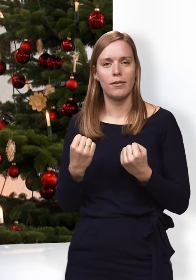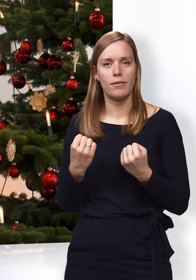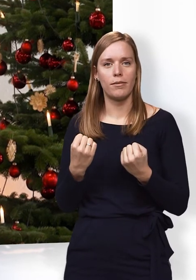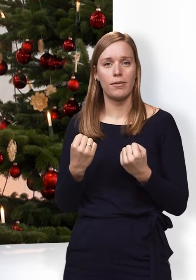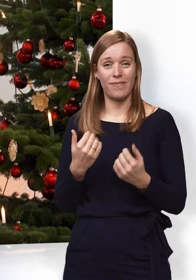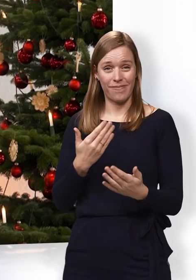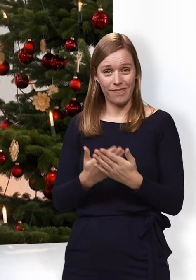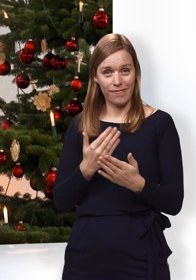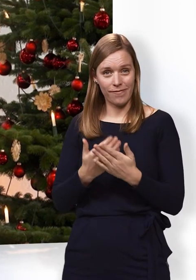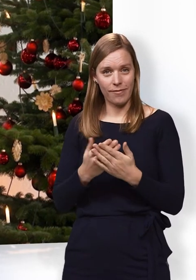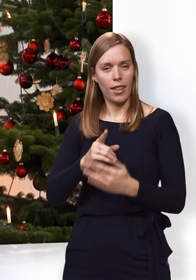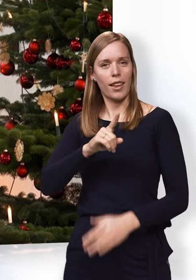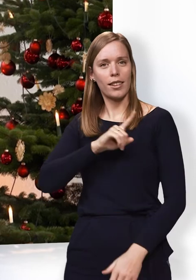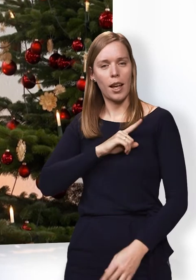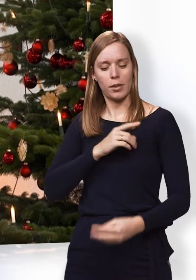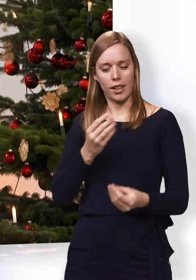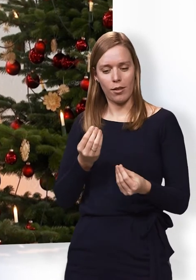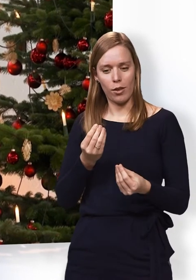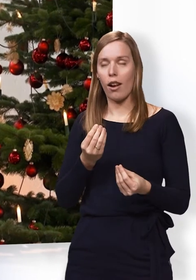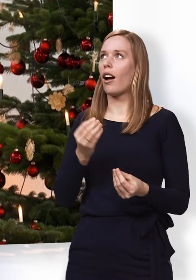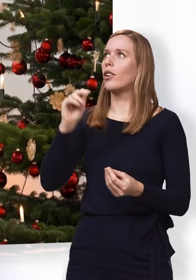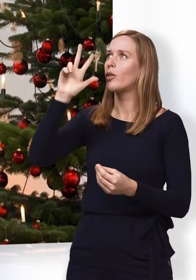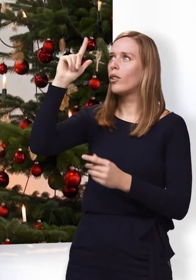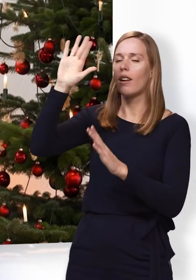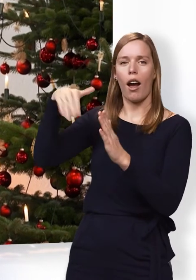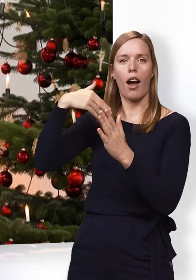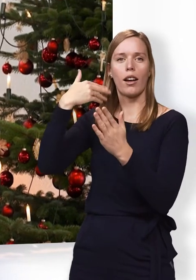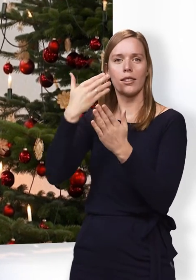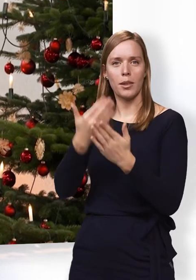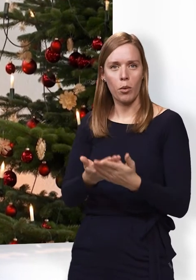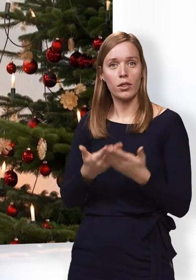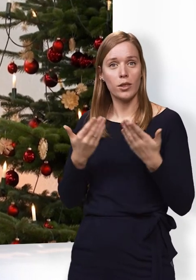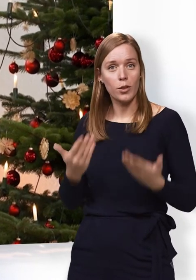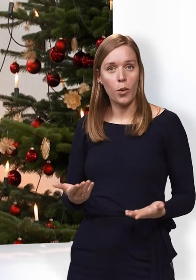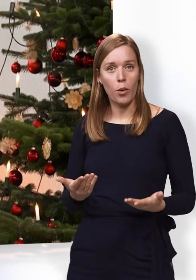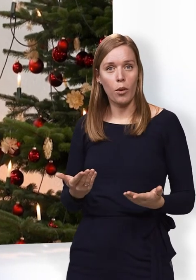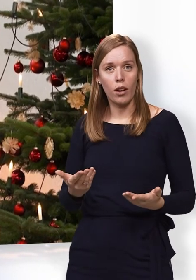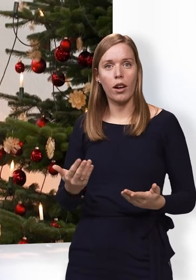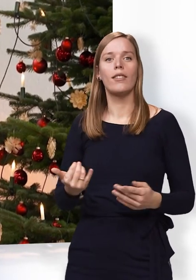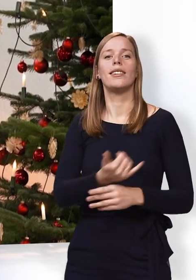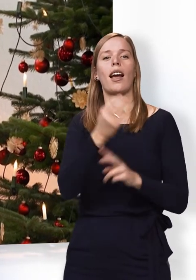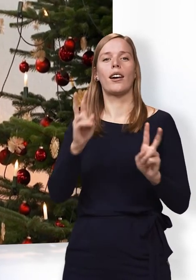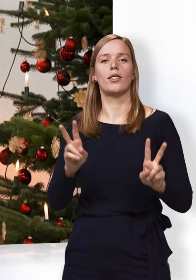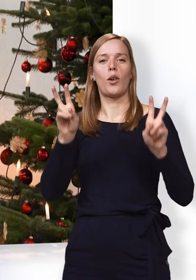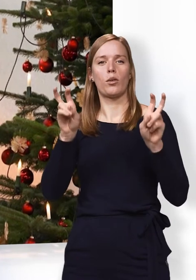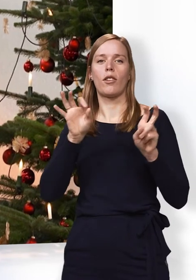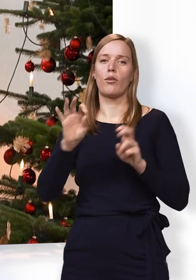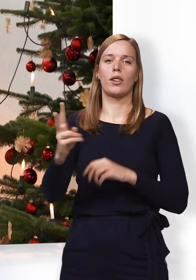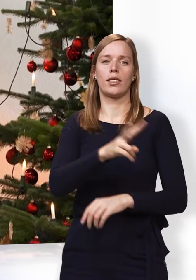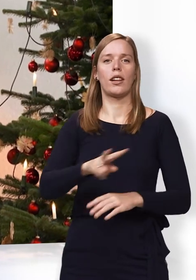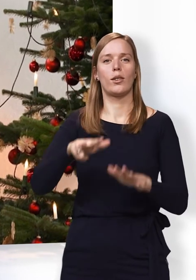Genauso hört sich für mich Gottes Angebot an, das als Jahreslosung über dem neuen Jahr steht.